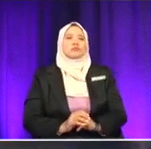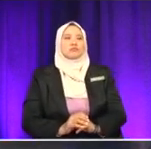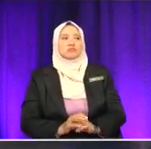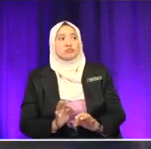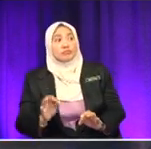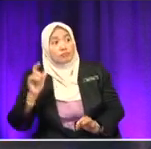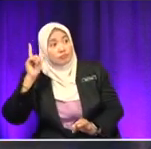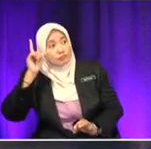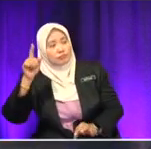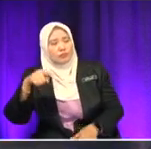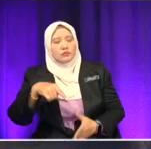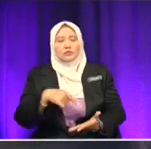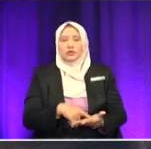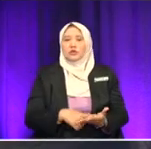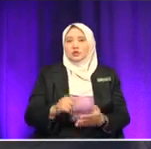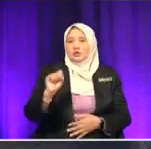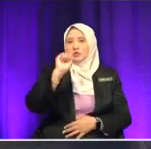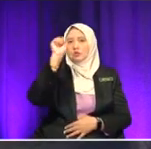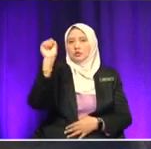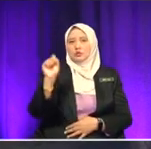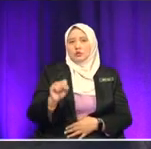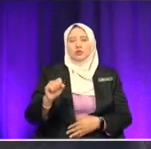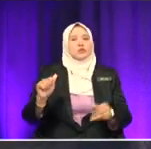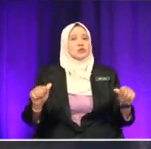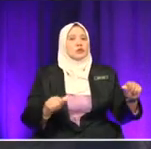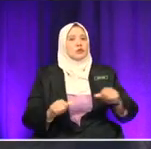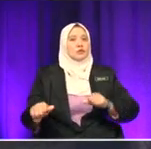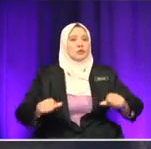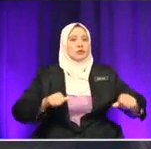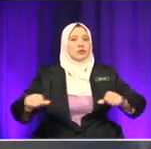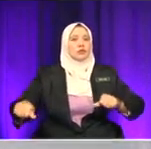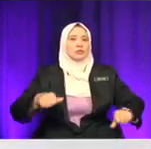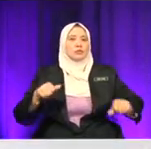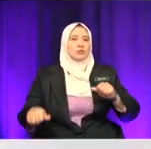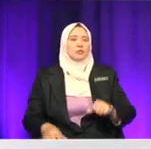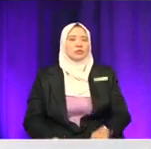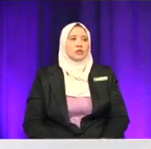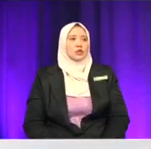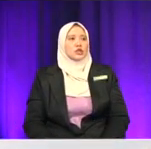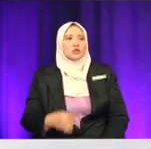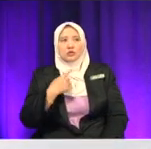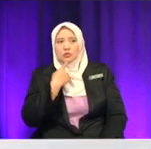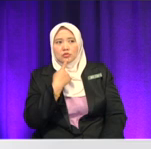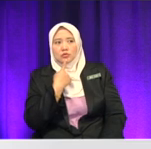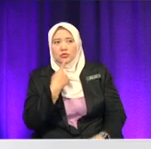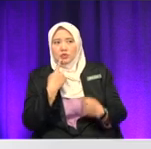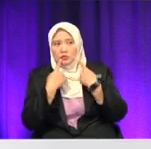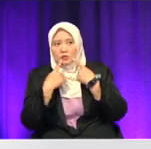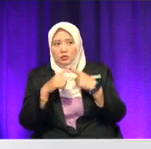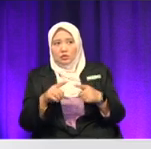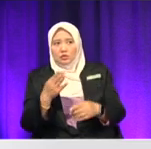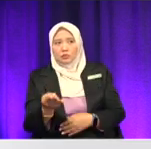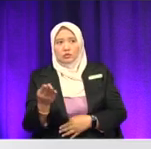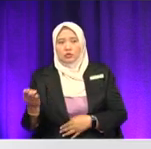aplikasi dalam kehidupan seharian. Baik. Okey, Ifan, dipersilakan jawab. Okey. Jadi jawapan dia, bahan kimia yang sesuai untuk